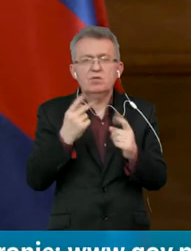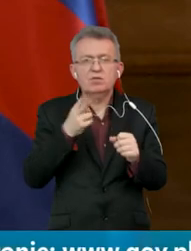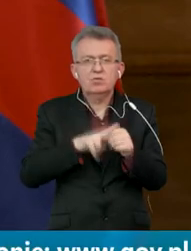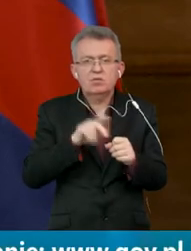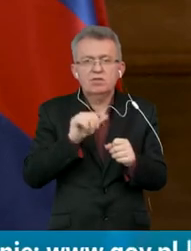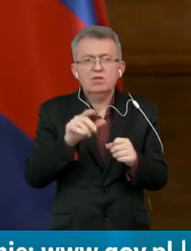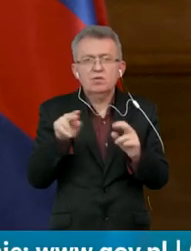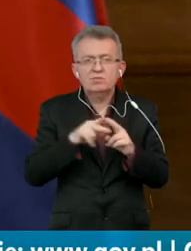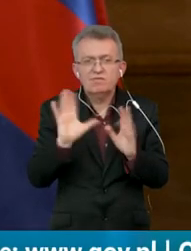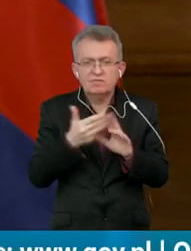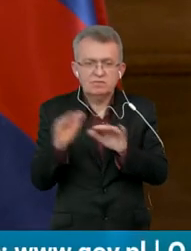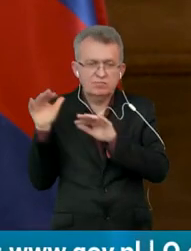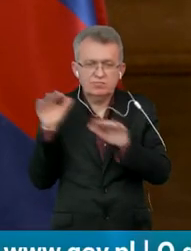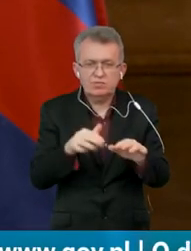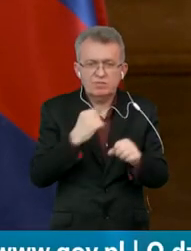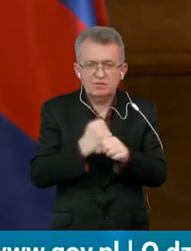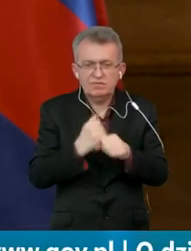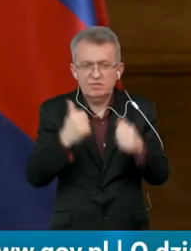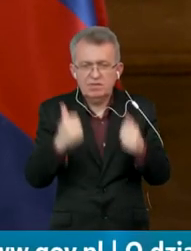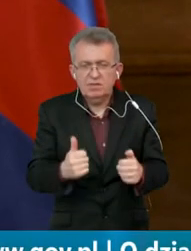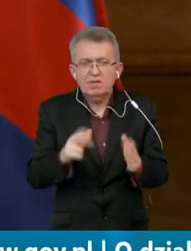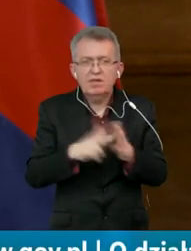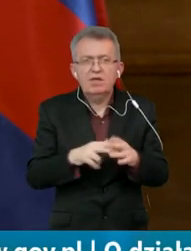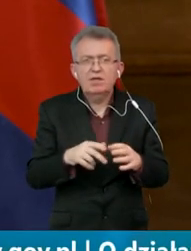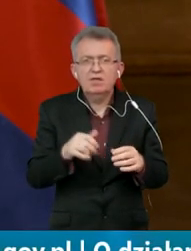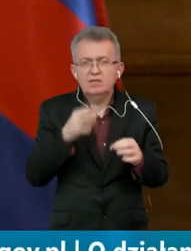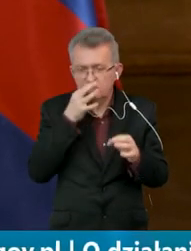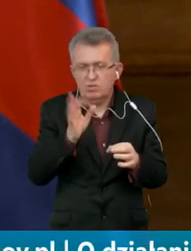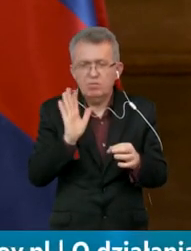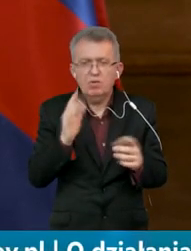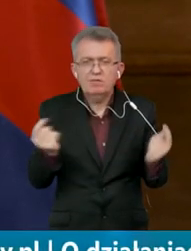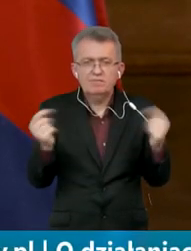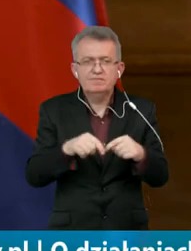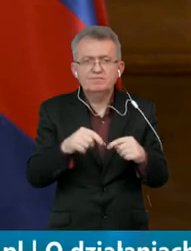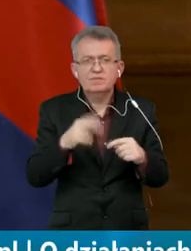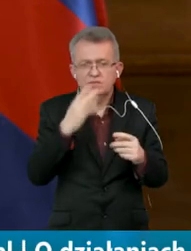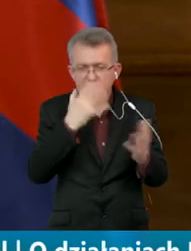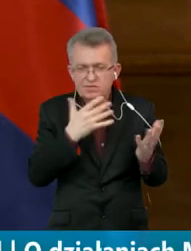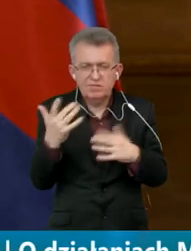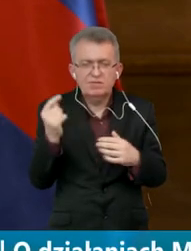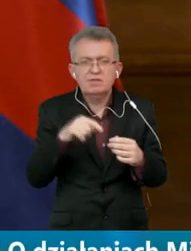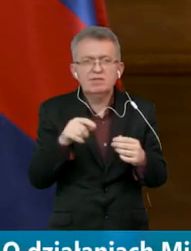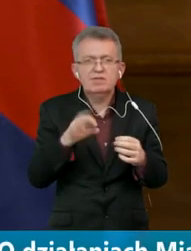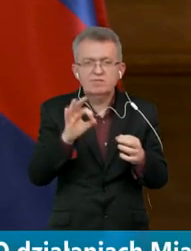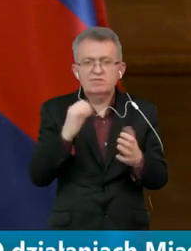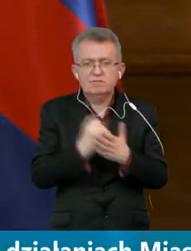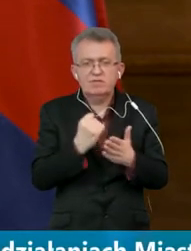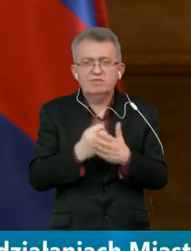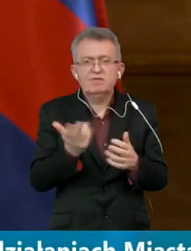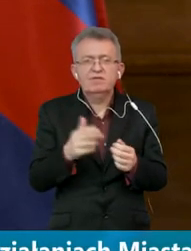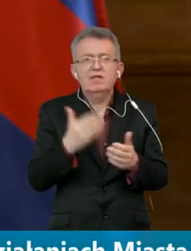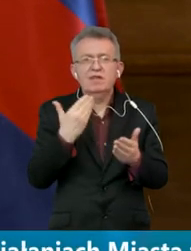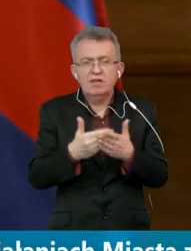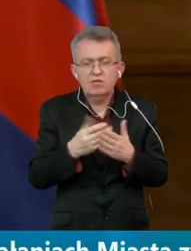której pod urząd podjadą wszyscy pracownicy, zastawią wszystkie miejsca parkingowe, uniemożliwia potem interesantom przyjechanie i załatwienie ich spraw. No